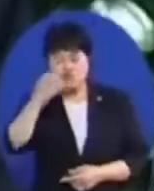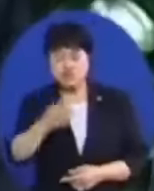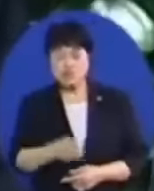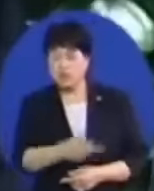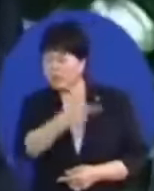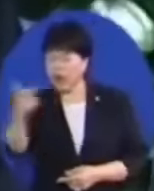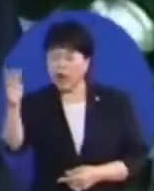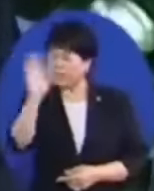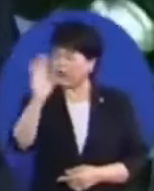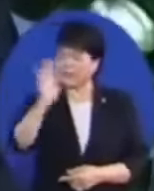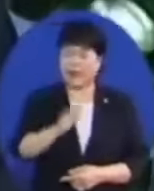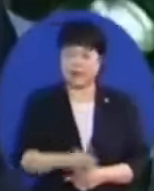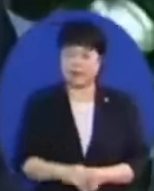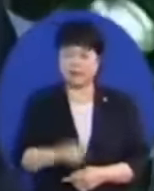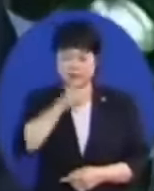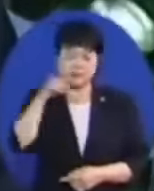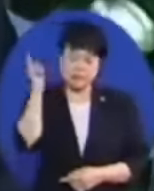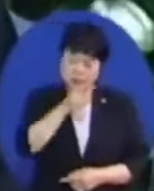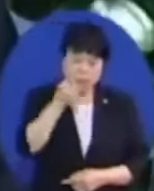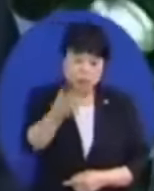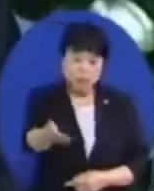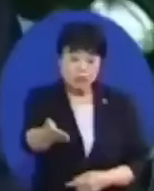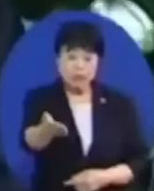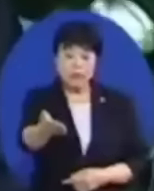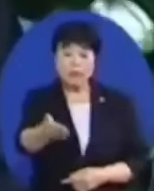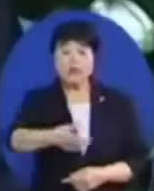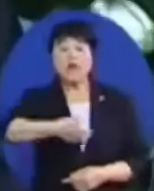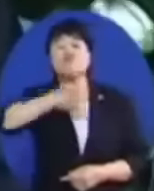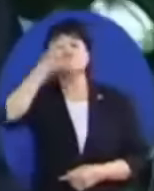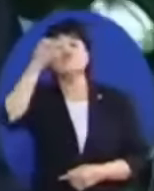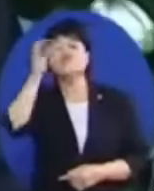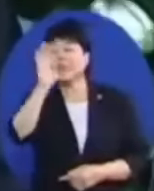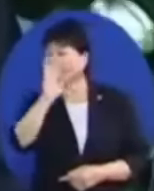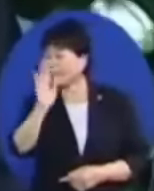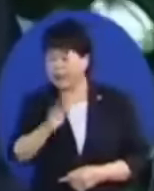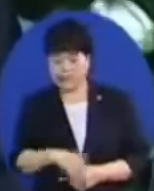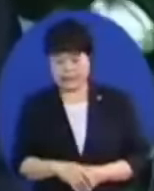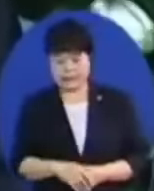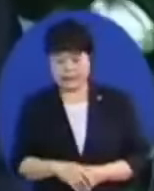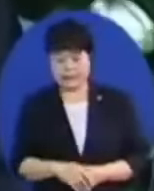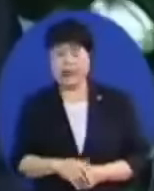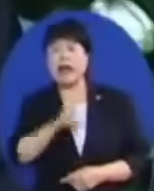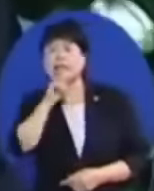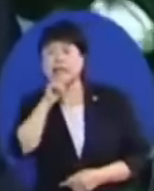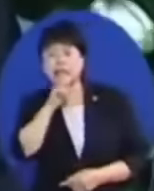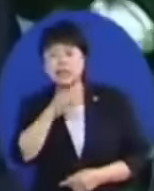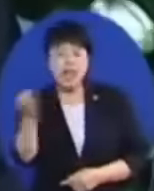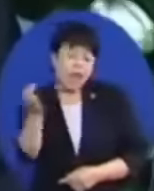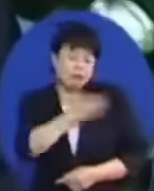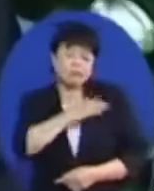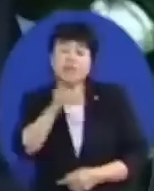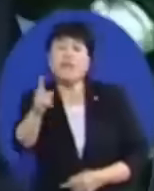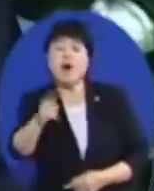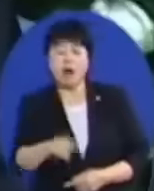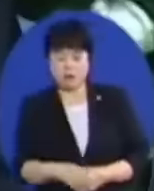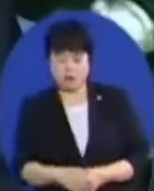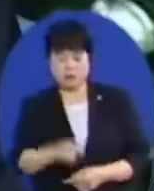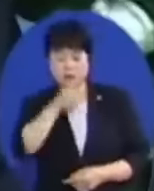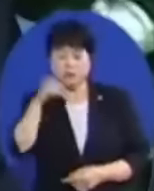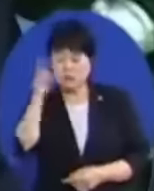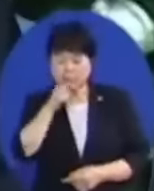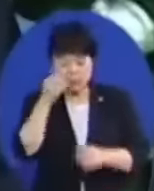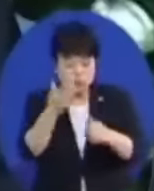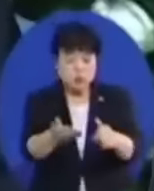좀 현실적인 꿈을 꾸라, 꿈 같은 꿈을 꾸지 말고, 이건 꿈 같은 꿈 아니야, 네 형편에 어떻게 그렇게 큰 목장을 가지고